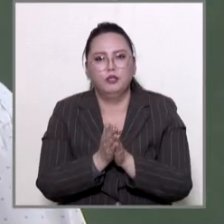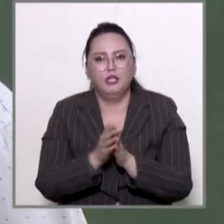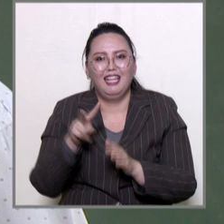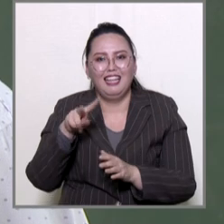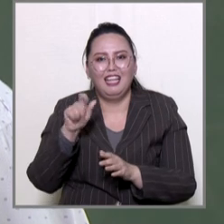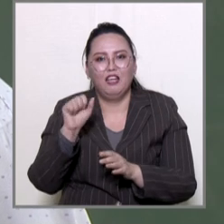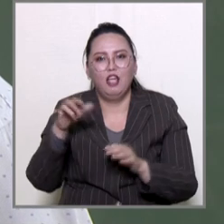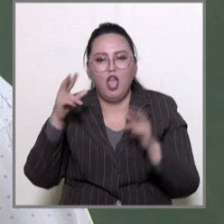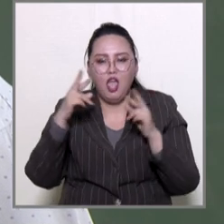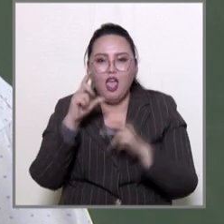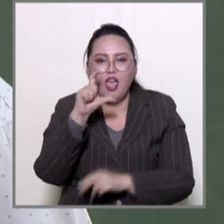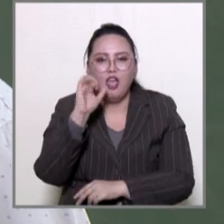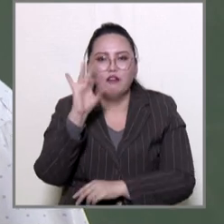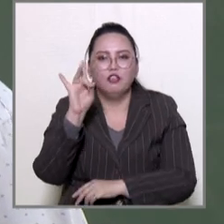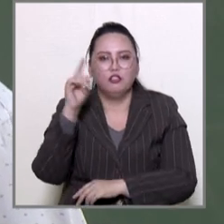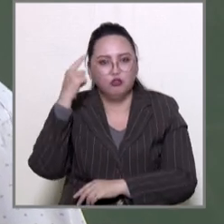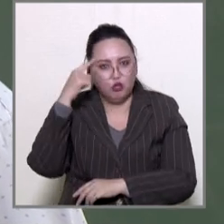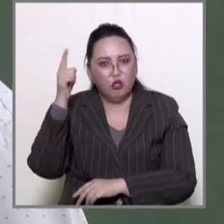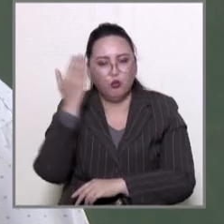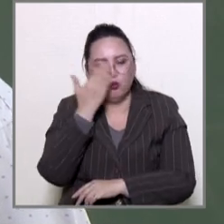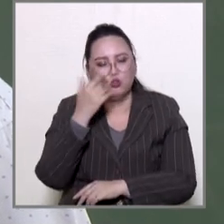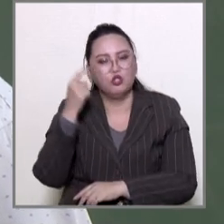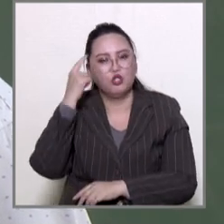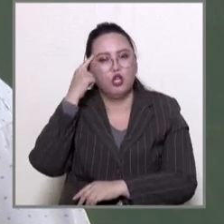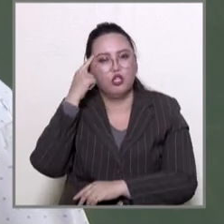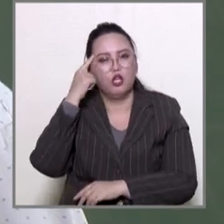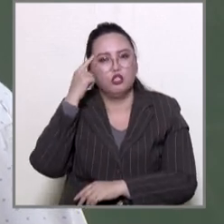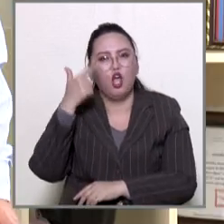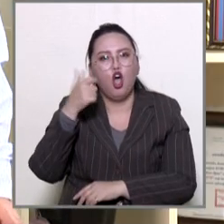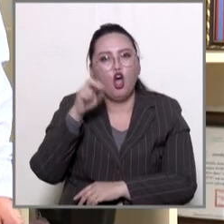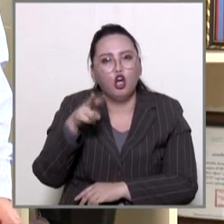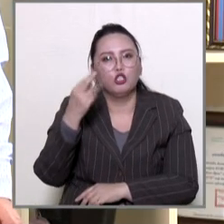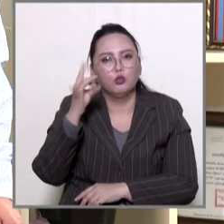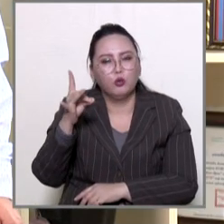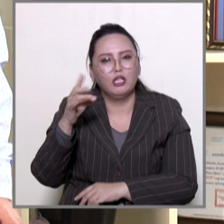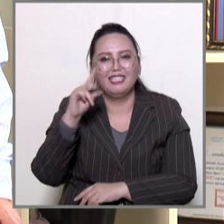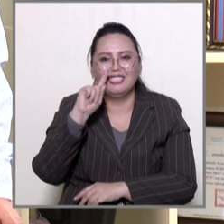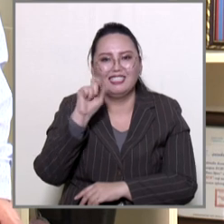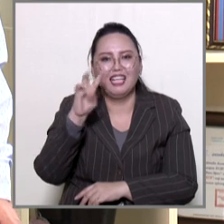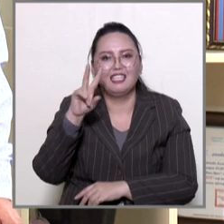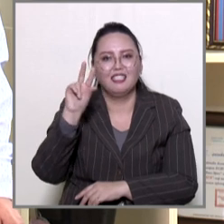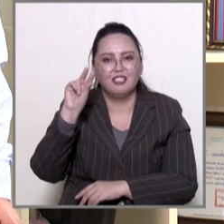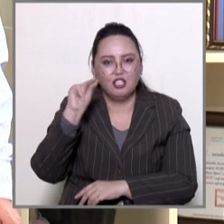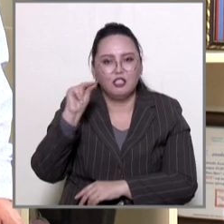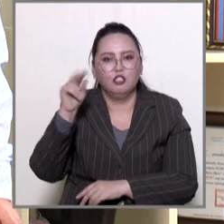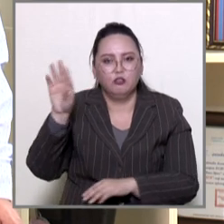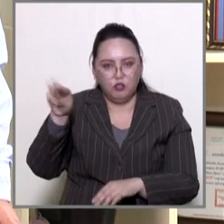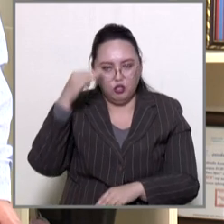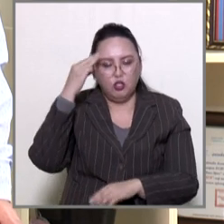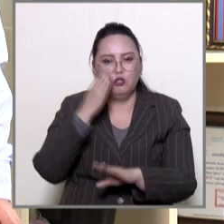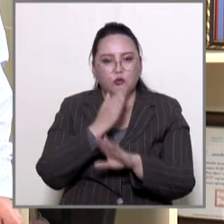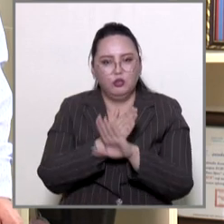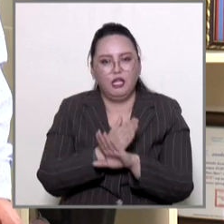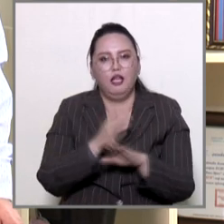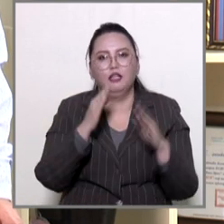хичээлээр бид жил хавгийн эвэр өгүүлэлгийг уншиж ойлгоод тухайн зохиолдох гол дүрийн зан